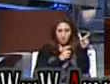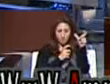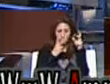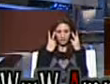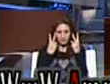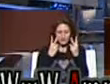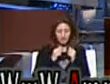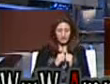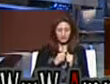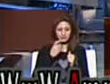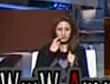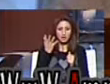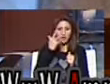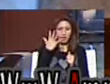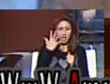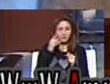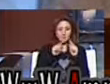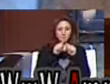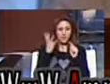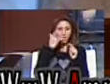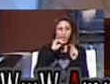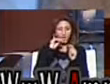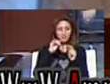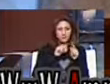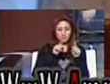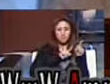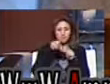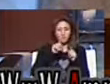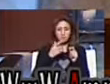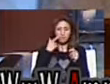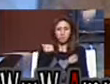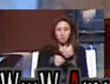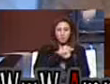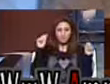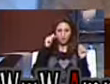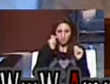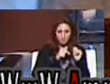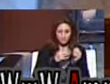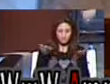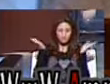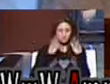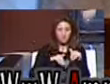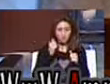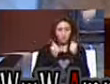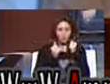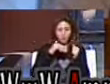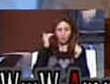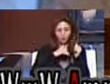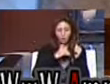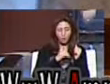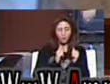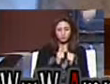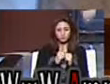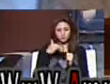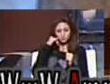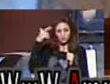واثنين خزنة 50 طلقة وخمسة مفجر كهربائي وقاذف RPG ودانة RPG.